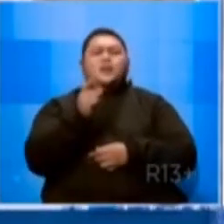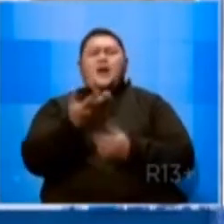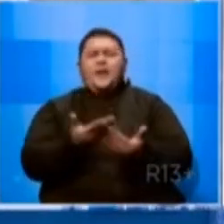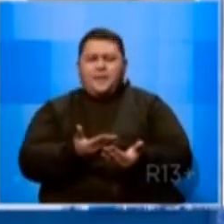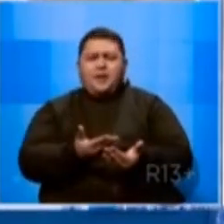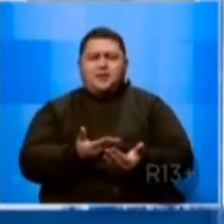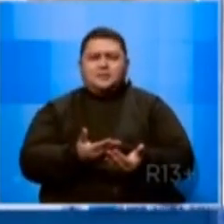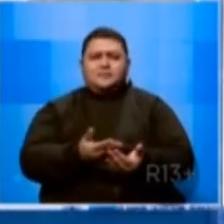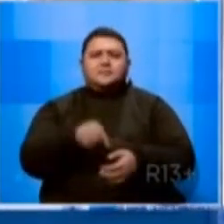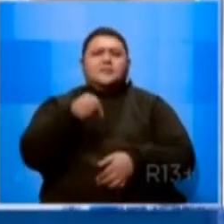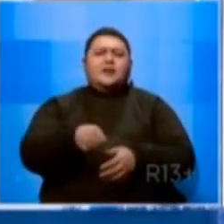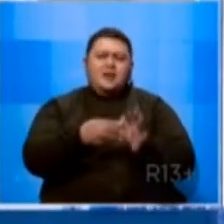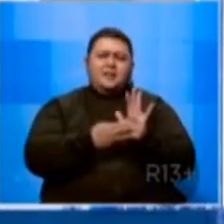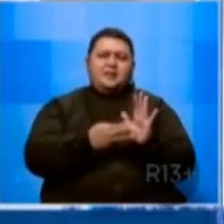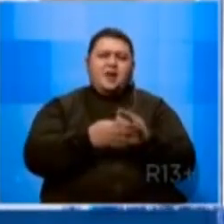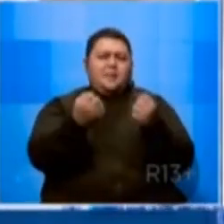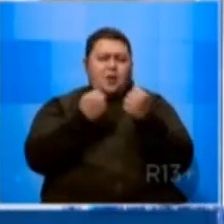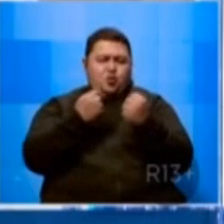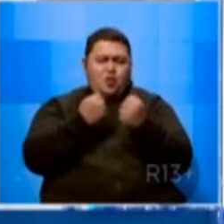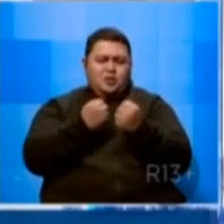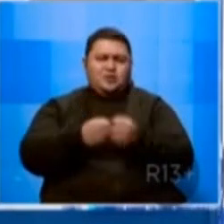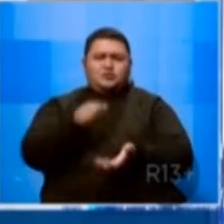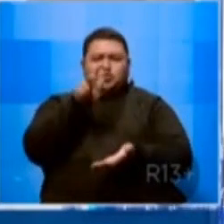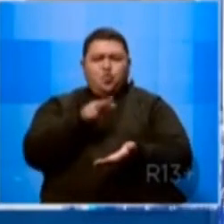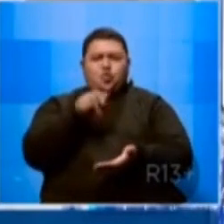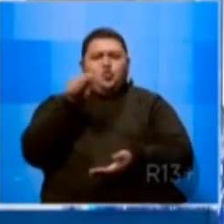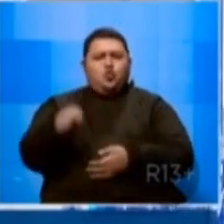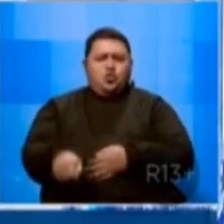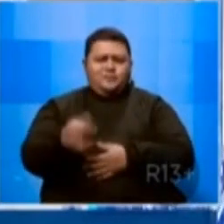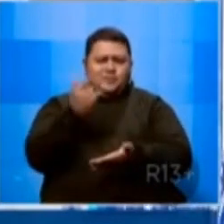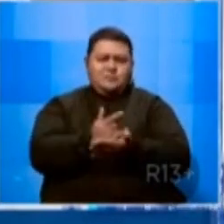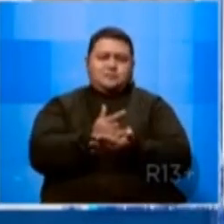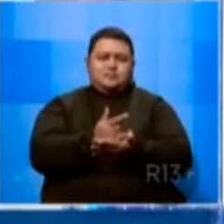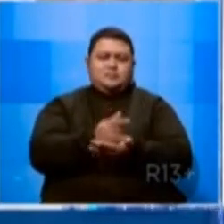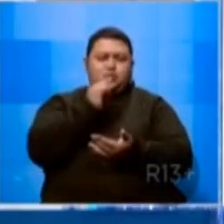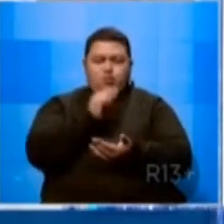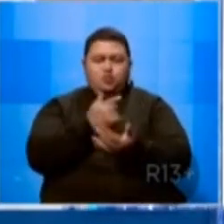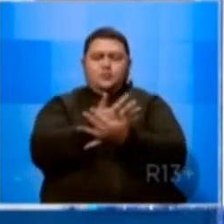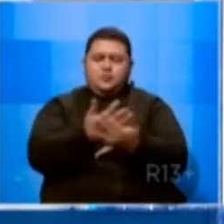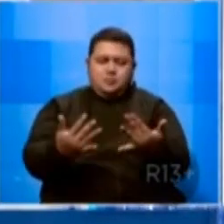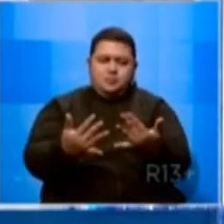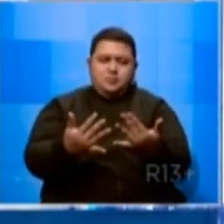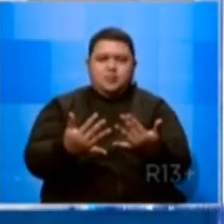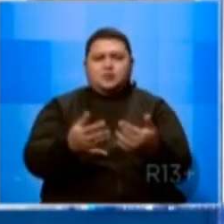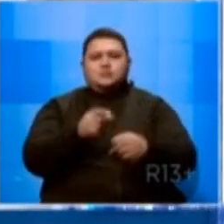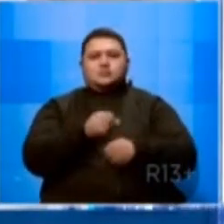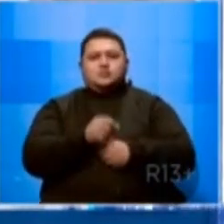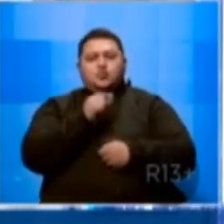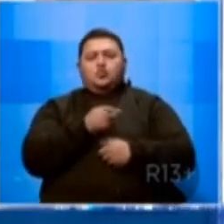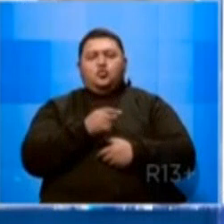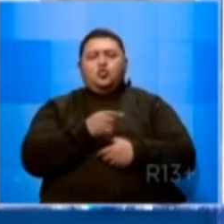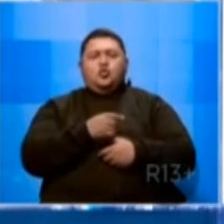ini perkara menjadi berkekuatan hukum tetap untuk rakyat Indonesia yang mendambakan kebenaran dan keadilan